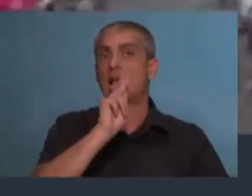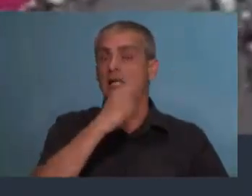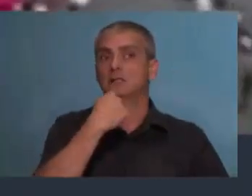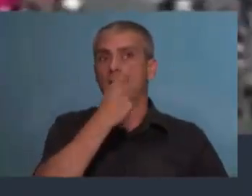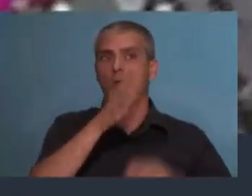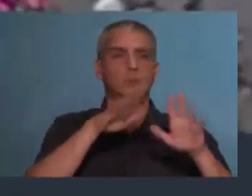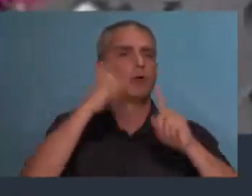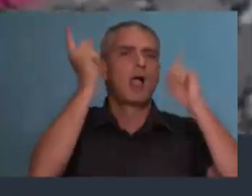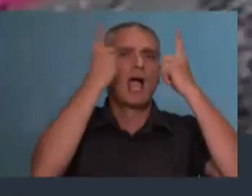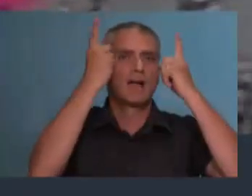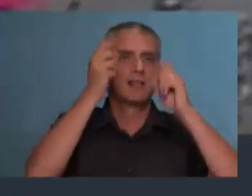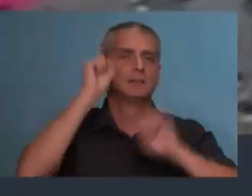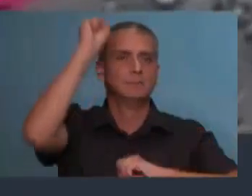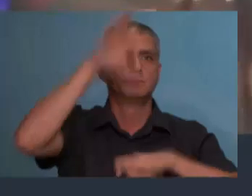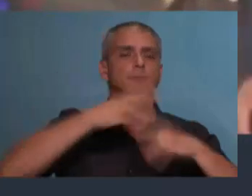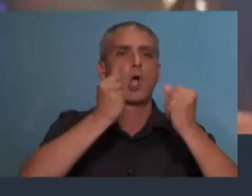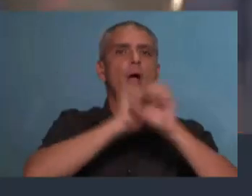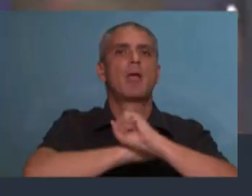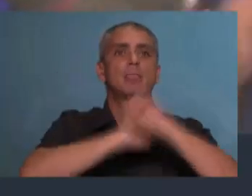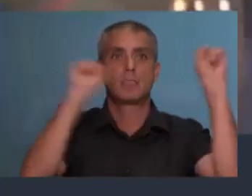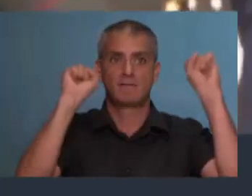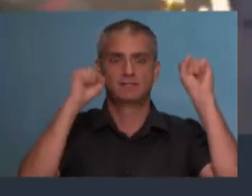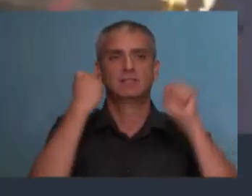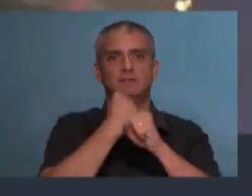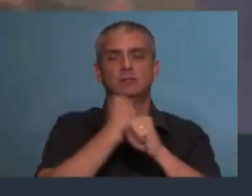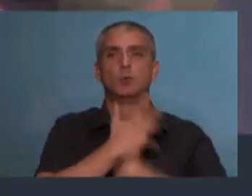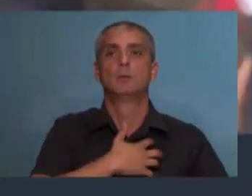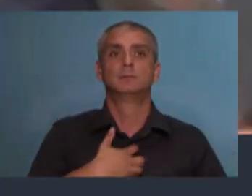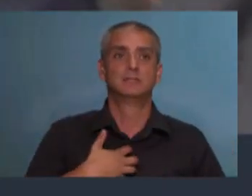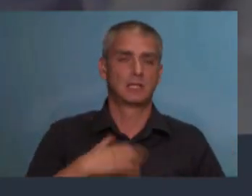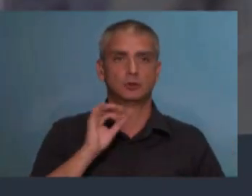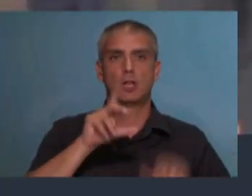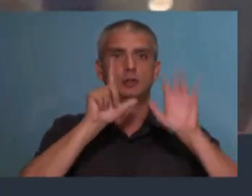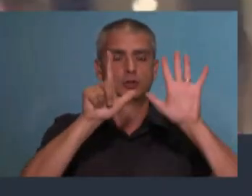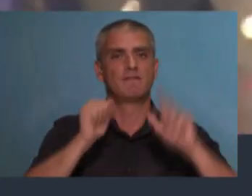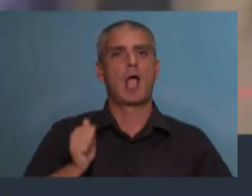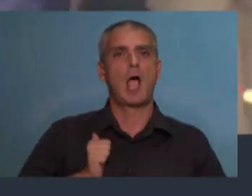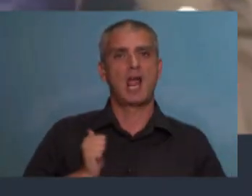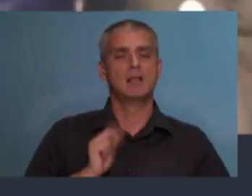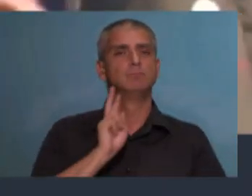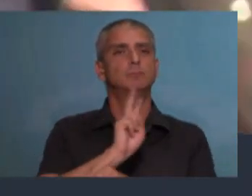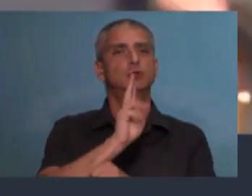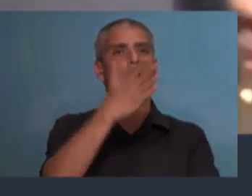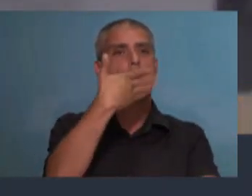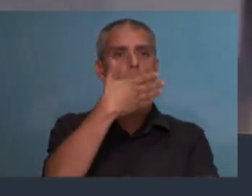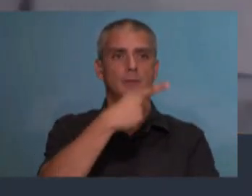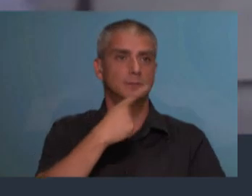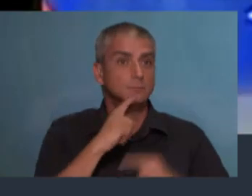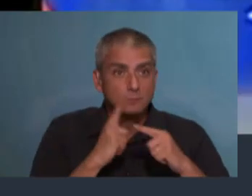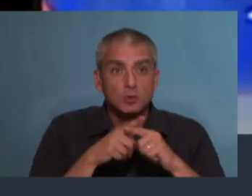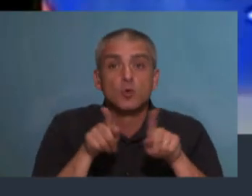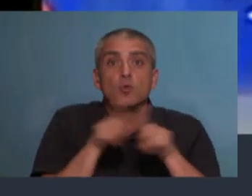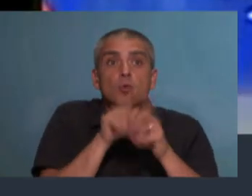על רחפנים שהטילו חומר נפץ וגרמו לפציעתם של שבעה מחיילי המשמר הלאומי. En ese mismo